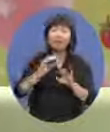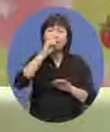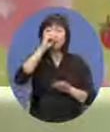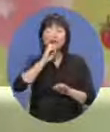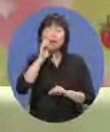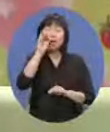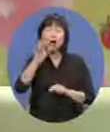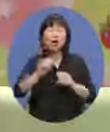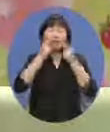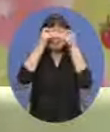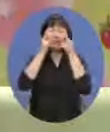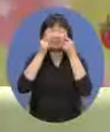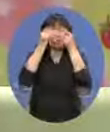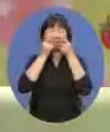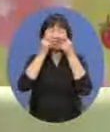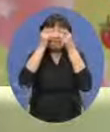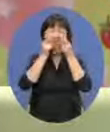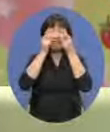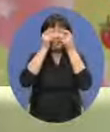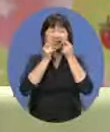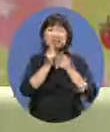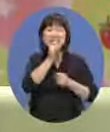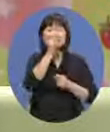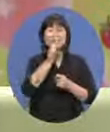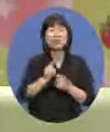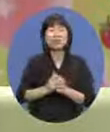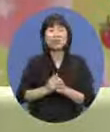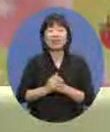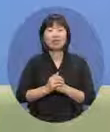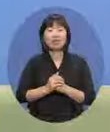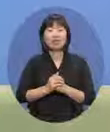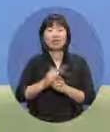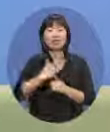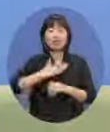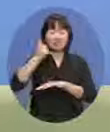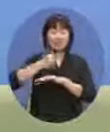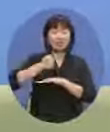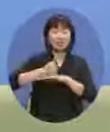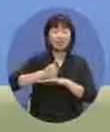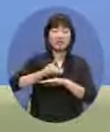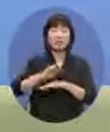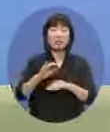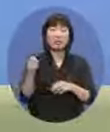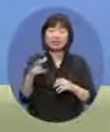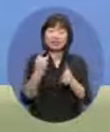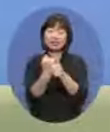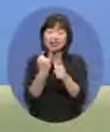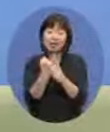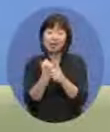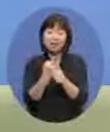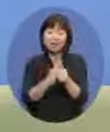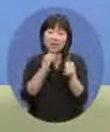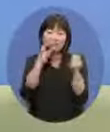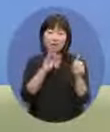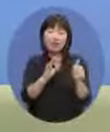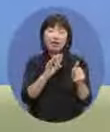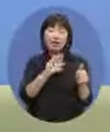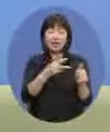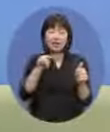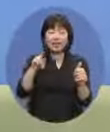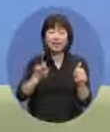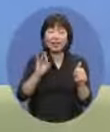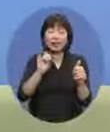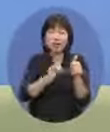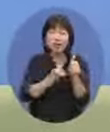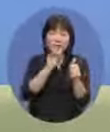입을 열기만 해도 그냥 눈물이 떨어져가지고. 아니 저는 맨 마지막에 했던 왜 그 재혼 부부인가요? 네. 그 대성 씨인가? 네.